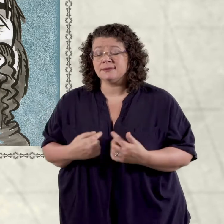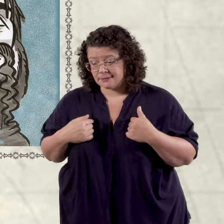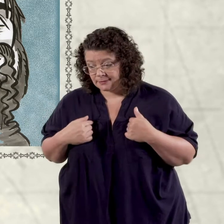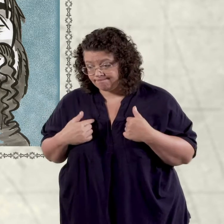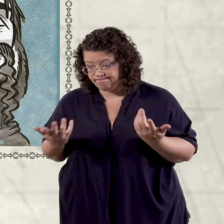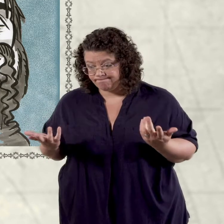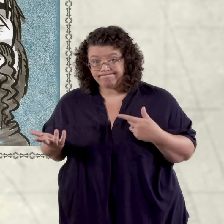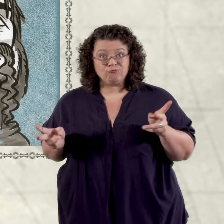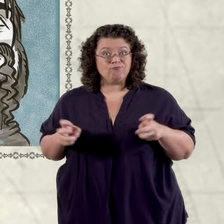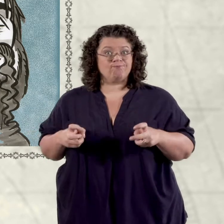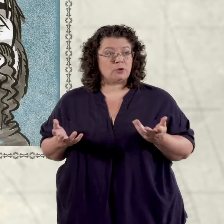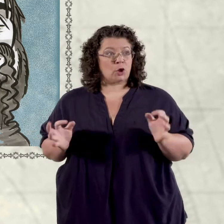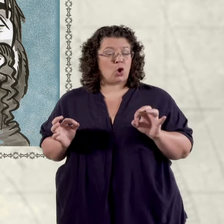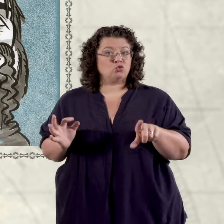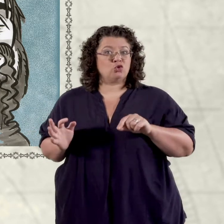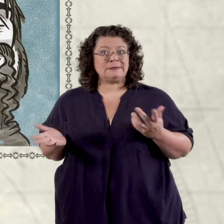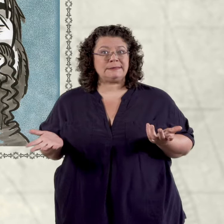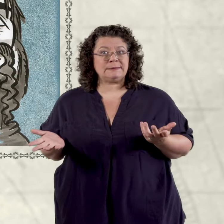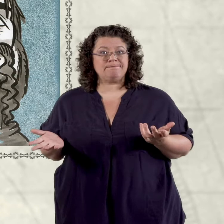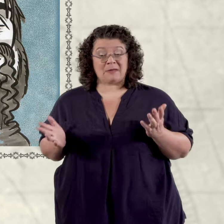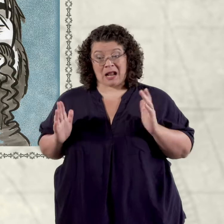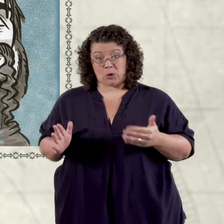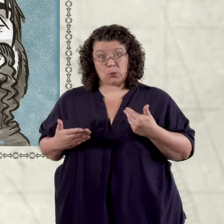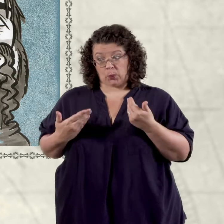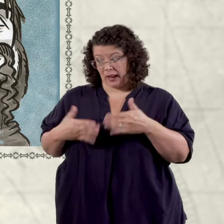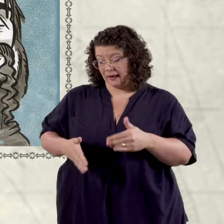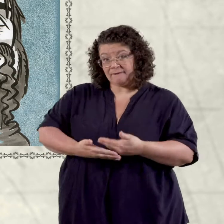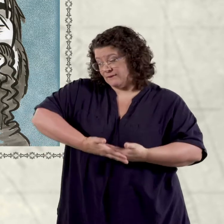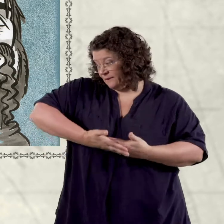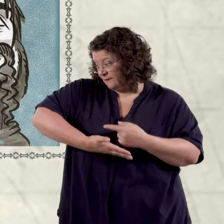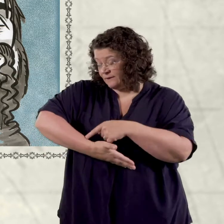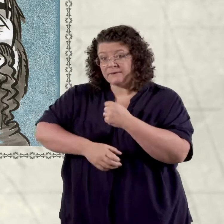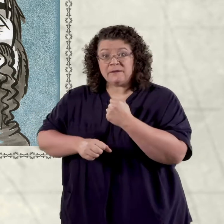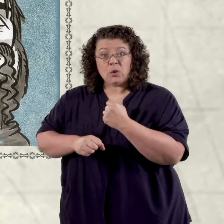Doedd gen i ddim dewis, ond gadael Gwenllian.